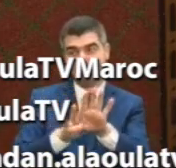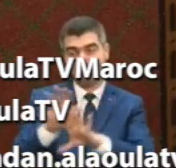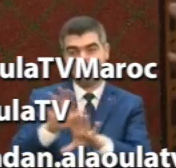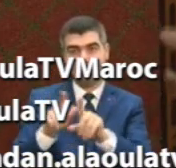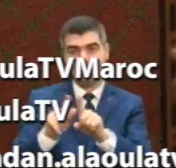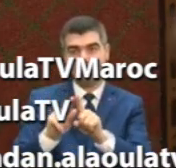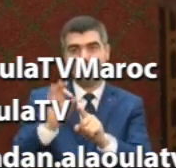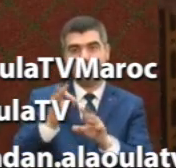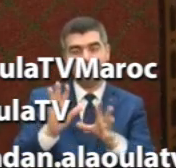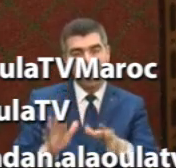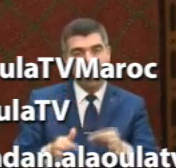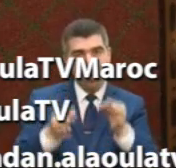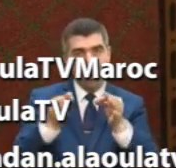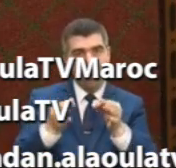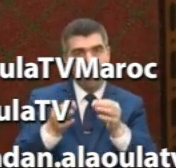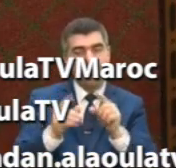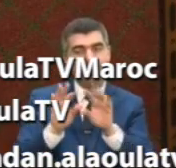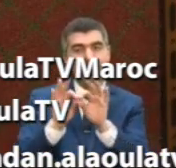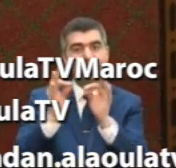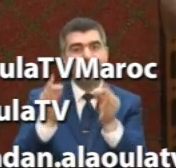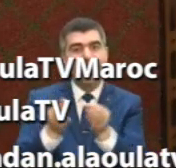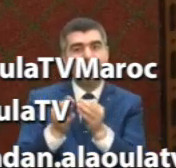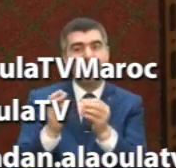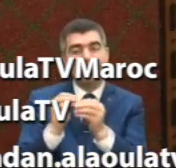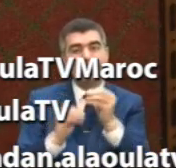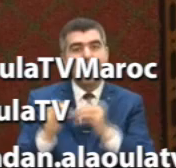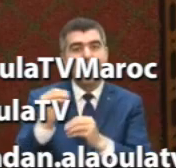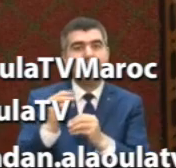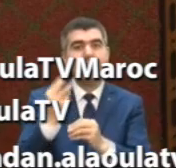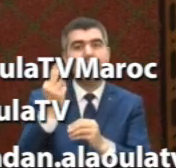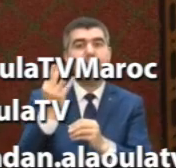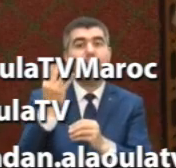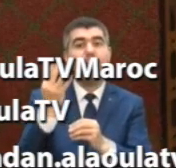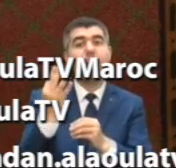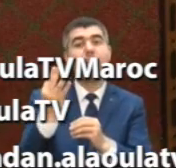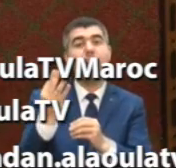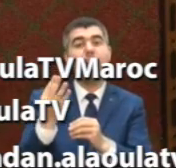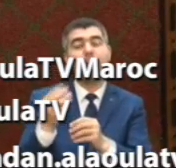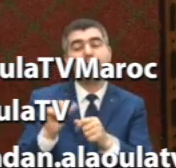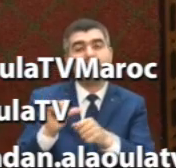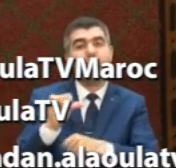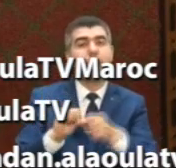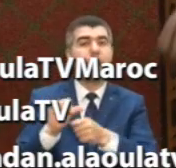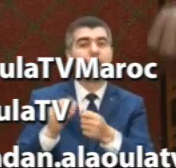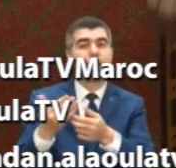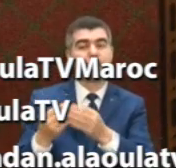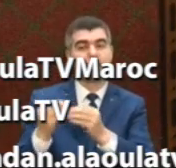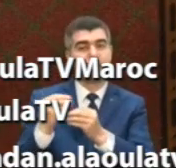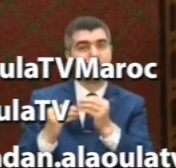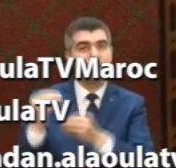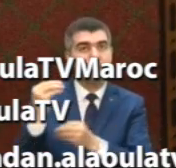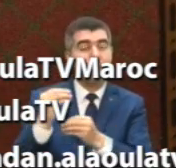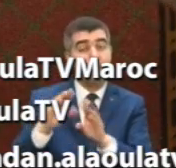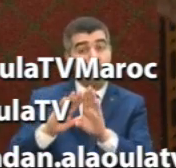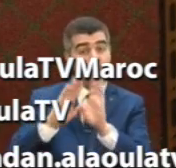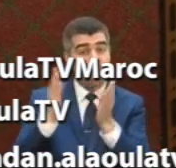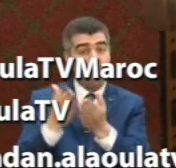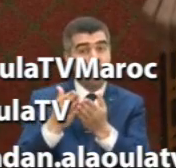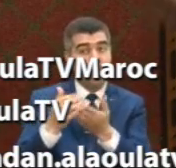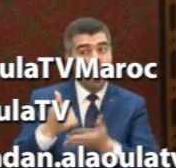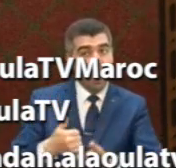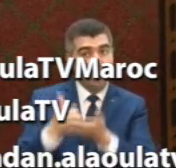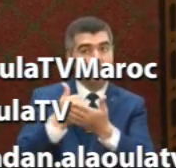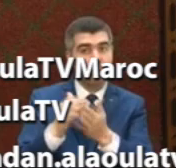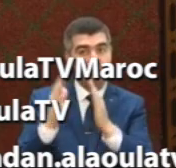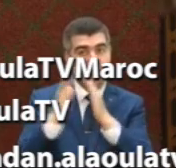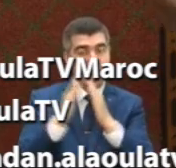جديدة لأن العدد الأسر ارتفع 3 و4 الأضعاف، وبالتالي ما يمكنناش نوفروا لهم يعني في ظرف